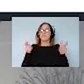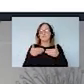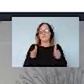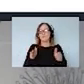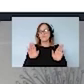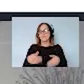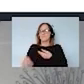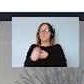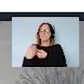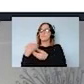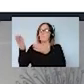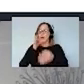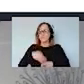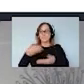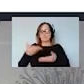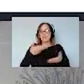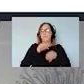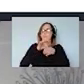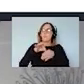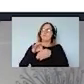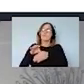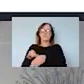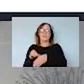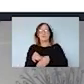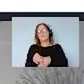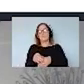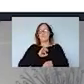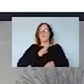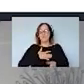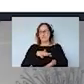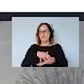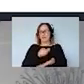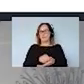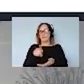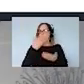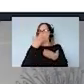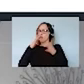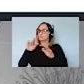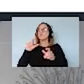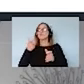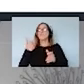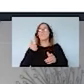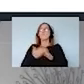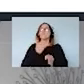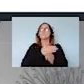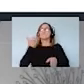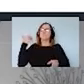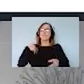też będziemy zapraszali Państwa do prowadzenia własnych zajęć i do pokazywania tego, co na co dzień Państwo